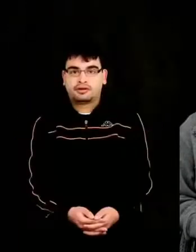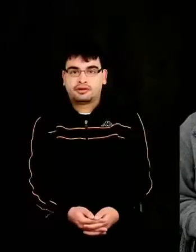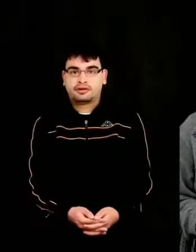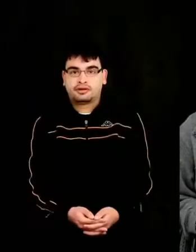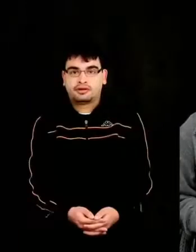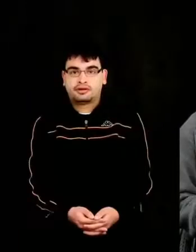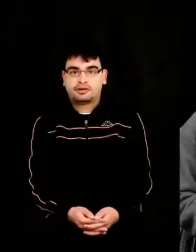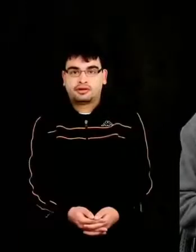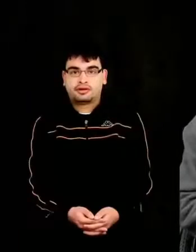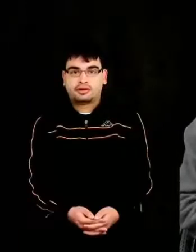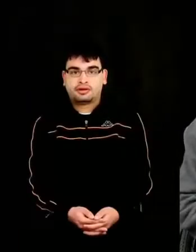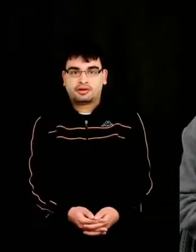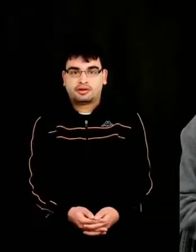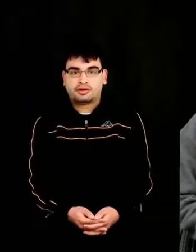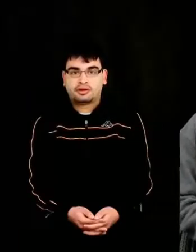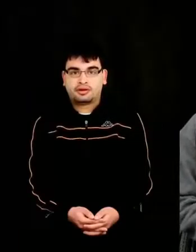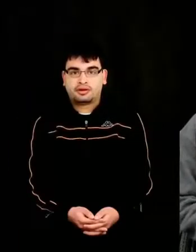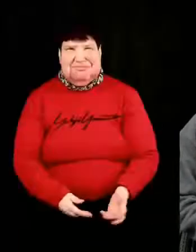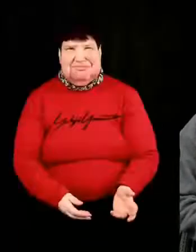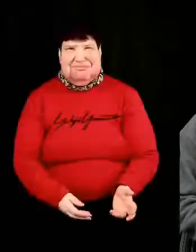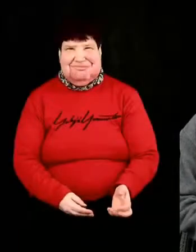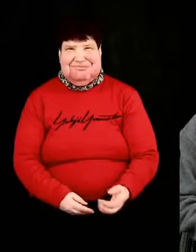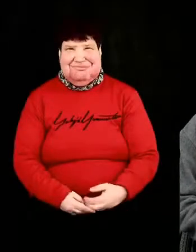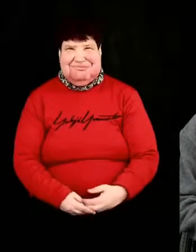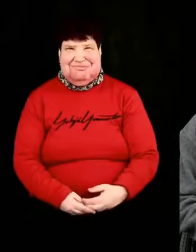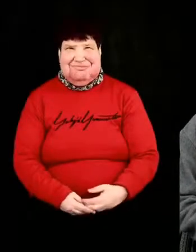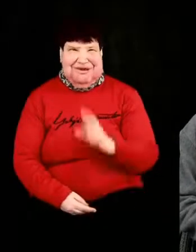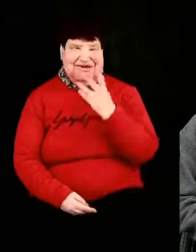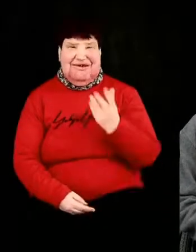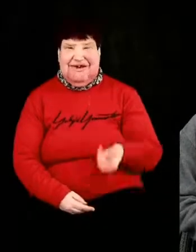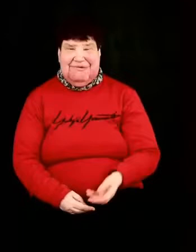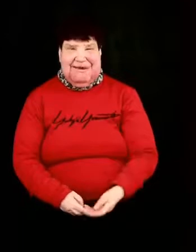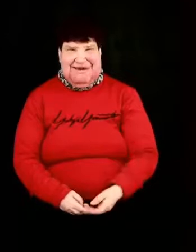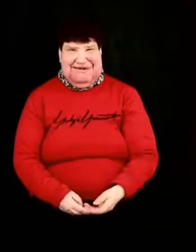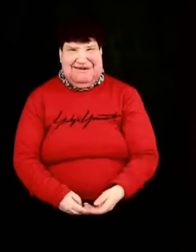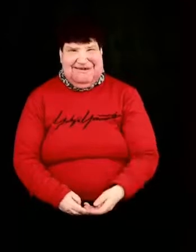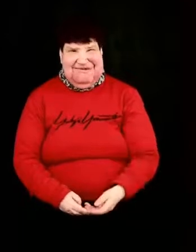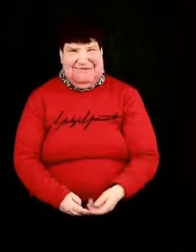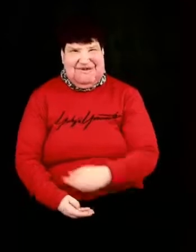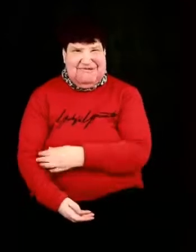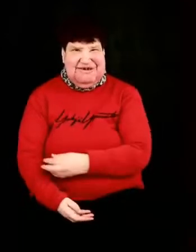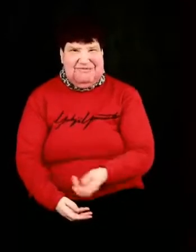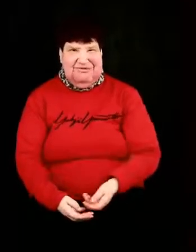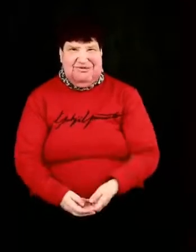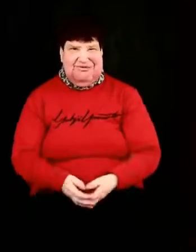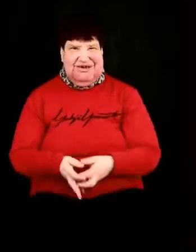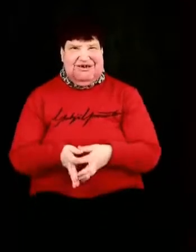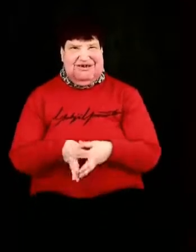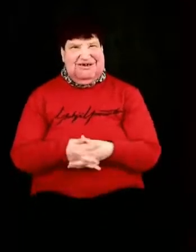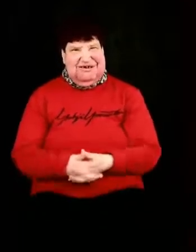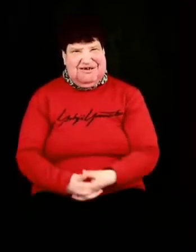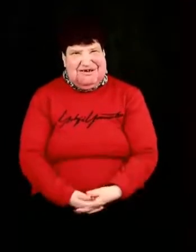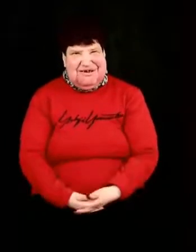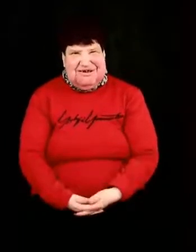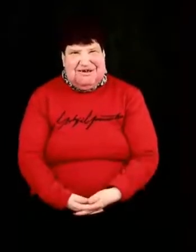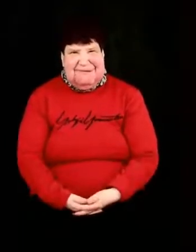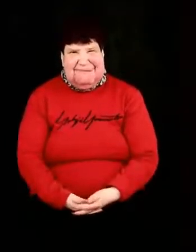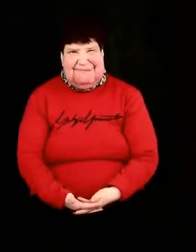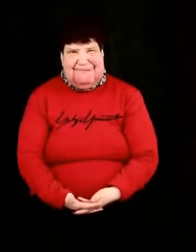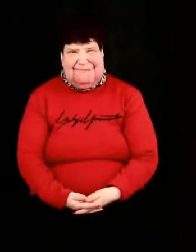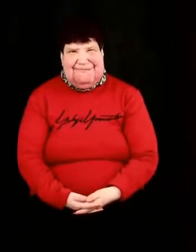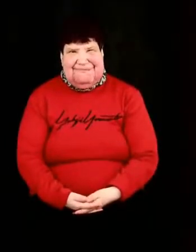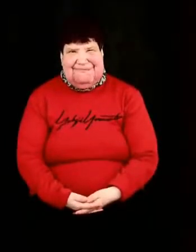A 7 anni io sono andato in collegio. Dice che ero matta, mi facevano le punture.